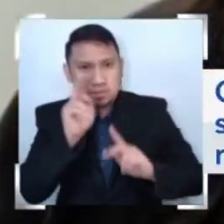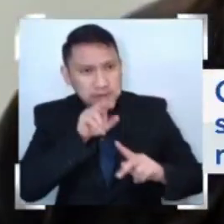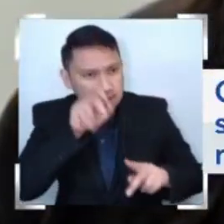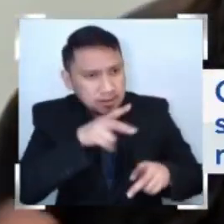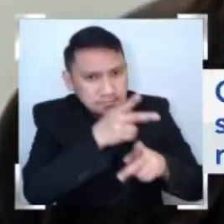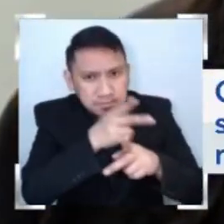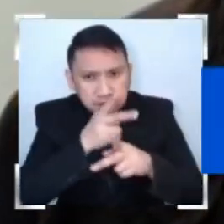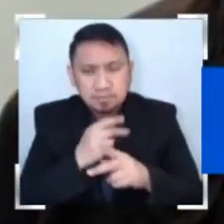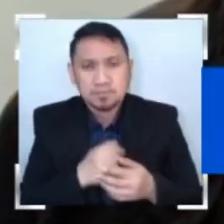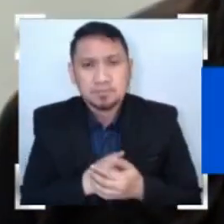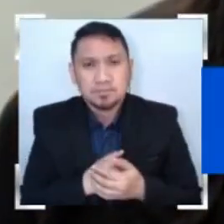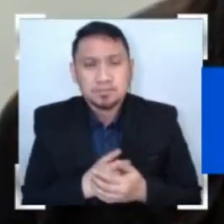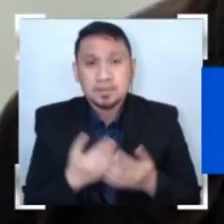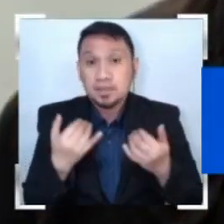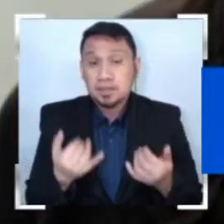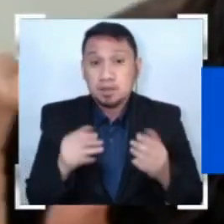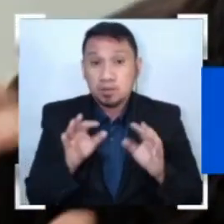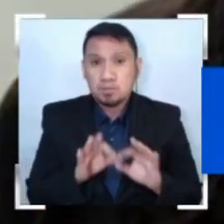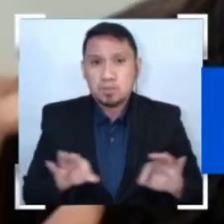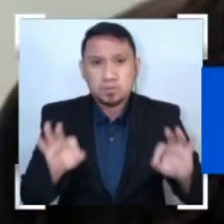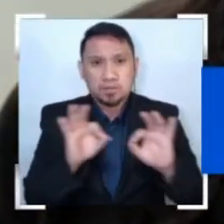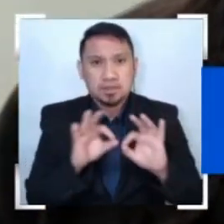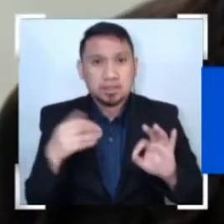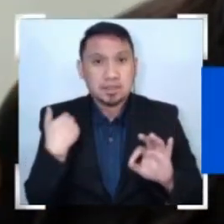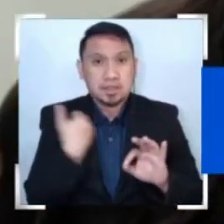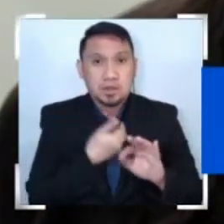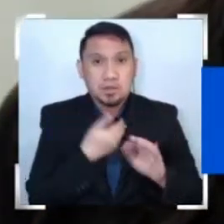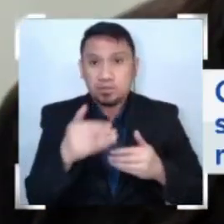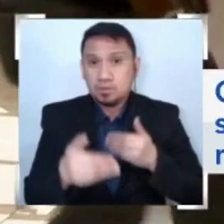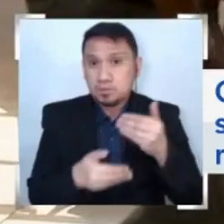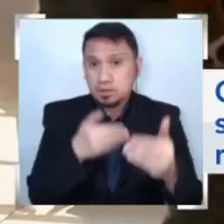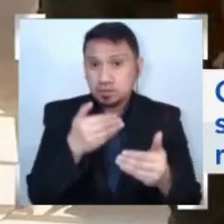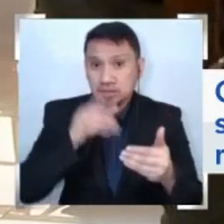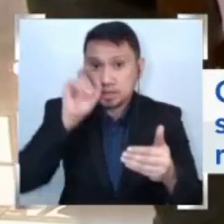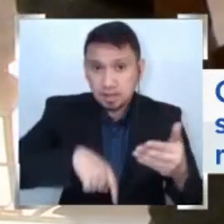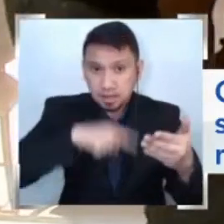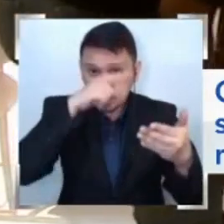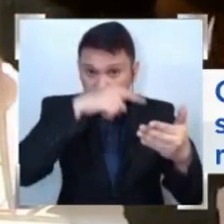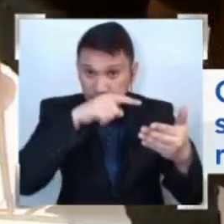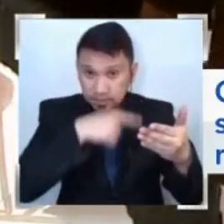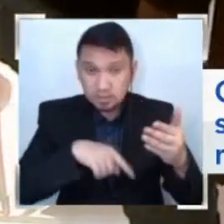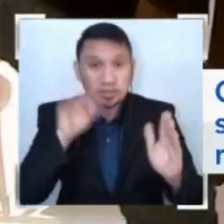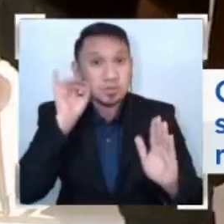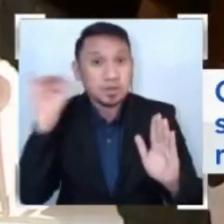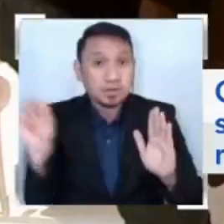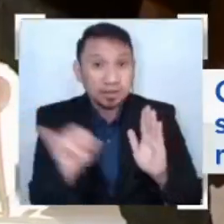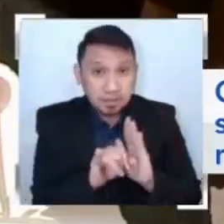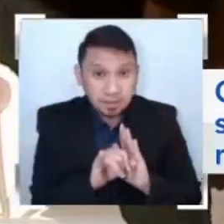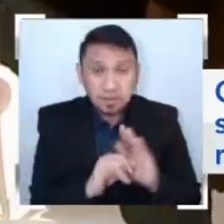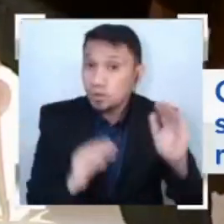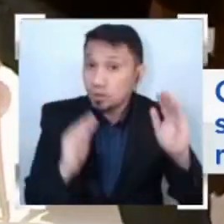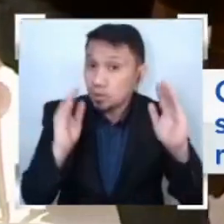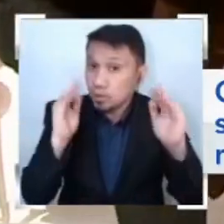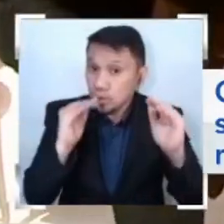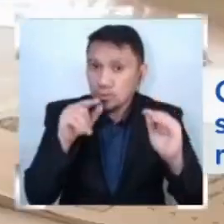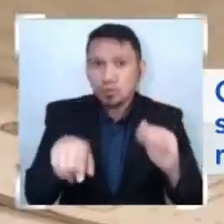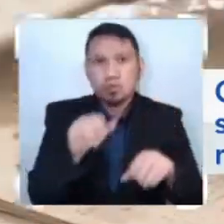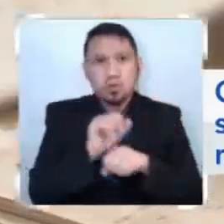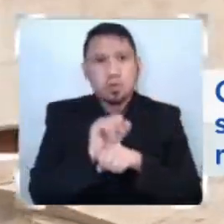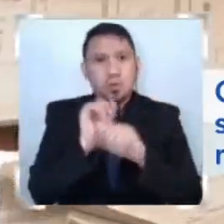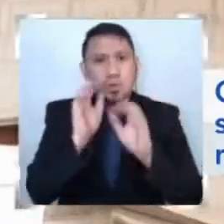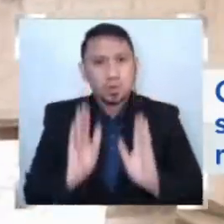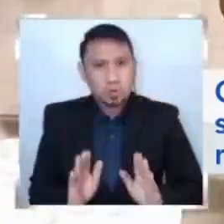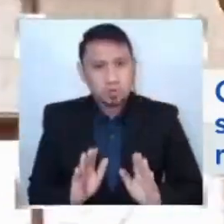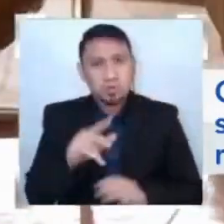parte ng election day process natin yung pag-verify ng identity. So sana yung mga poll workers natin, yung ating